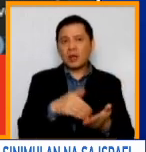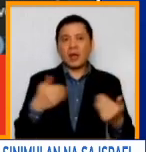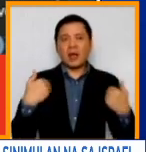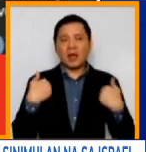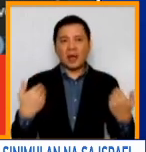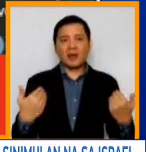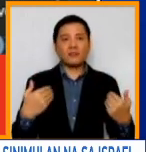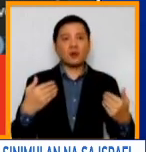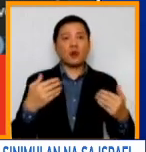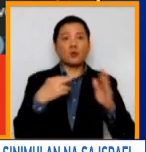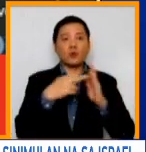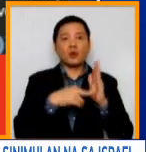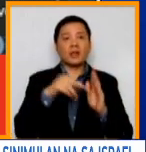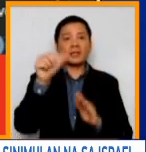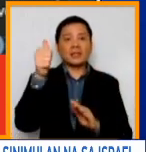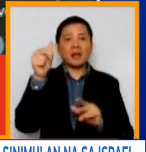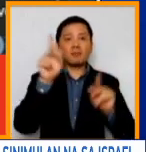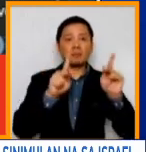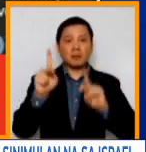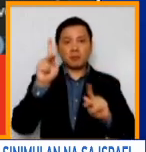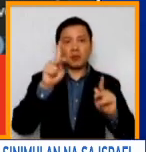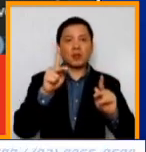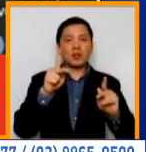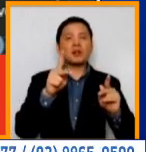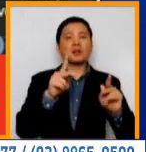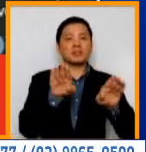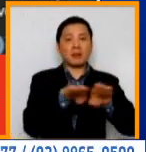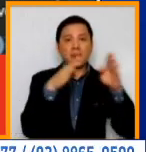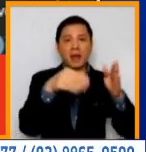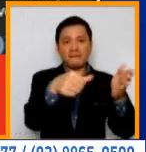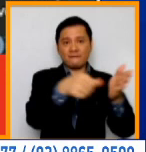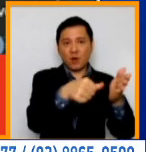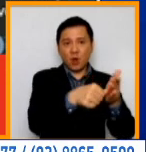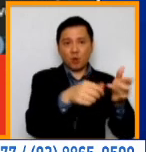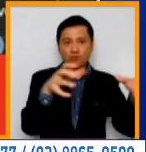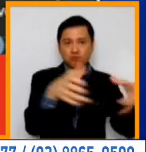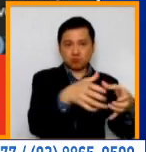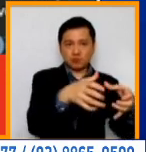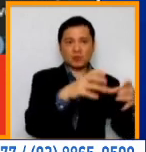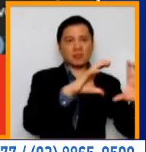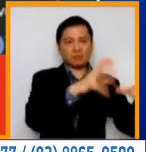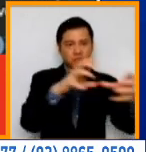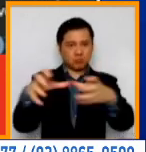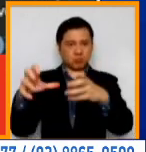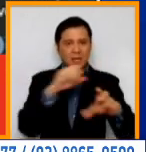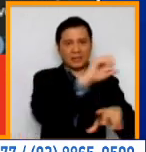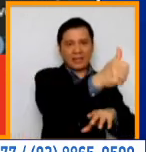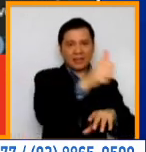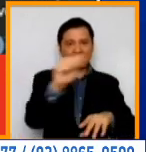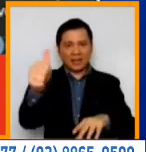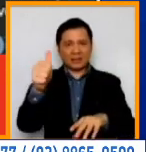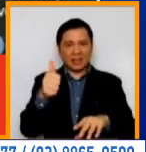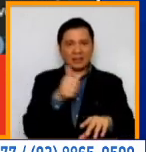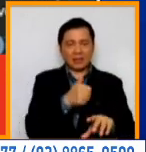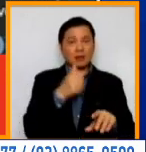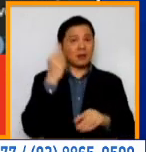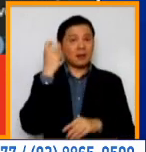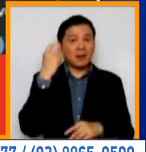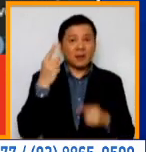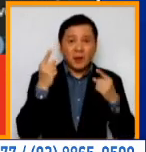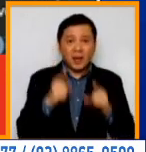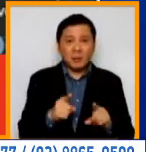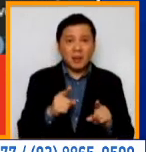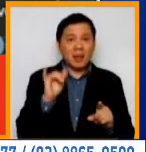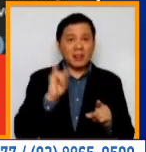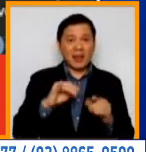time. We are exploring a range of possibilities now, and the most extreme of these possibilities is that that number will be brought